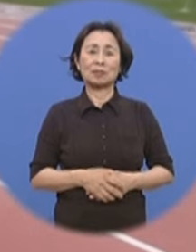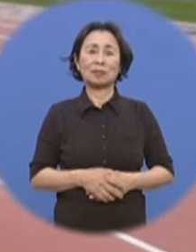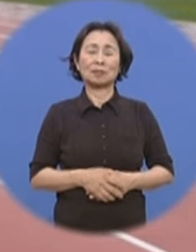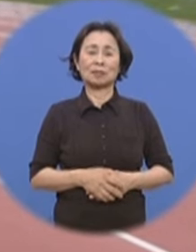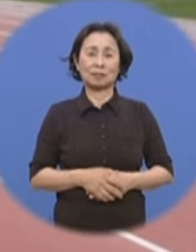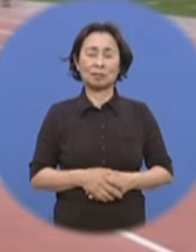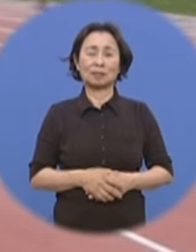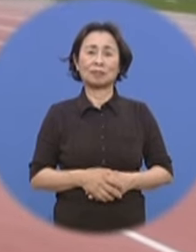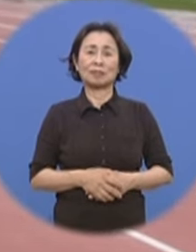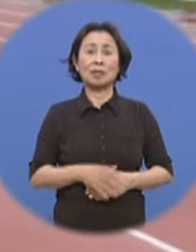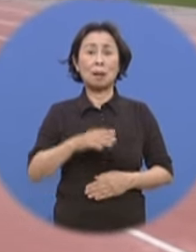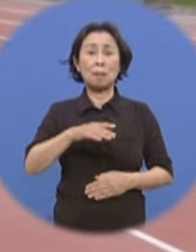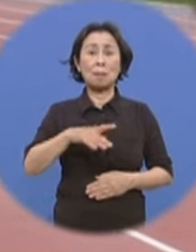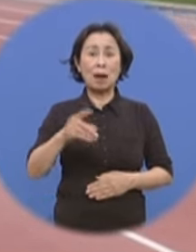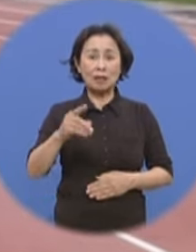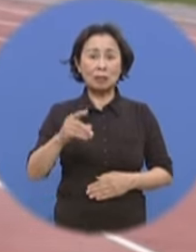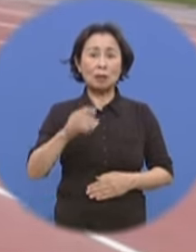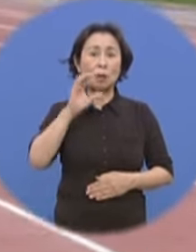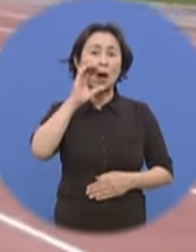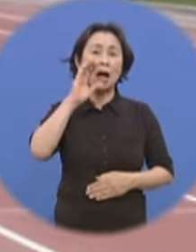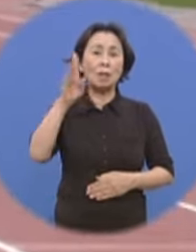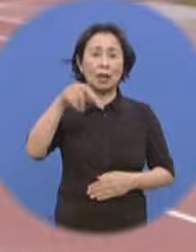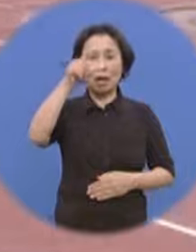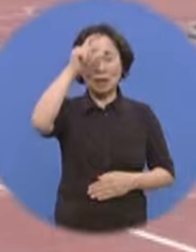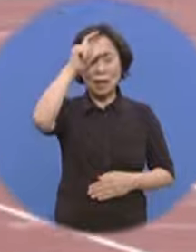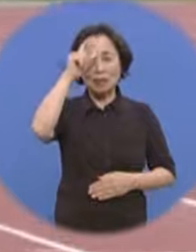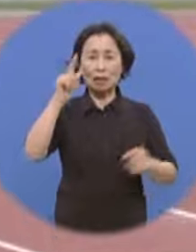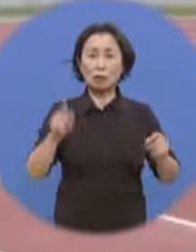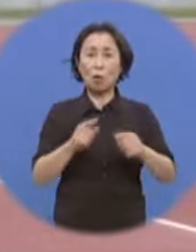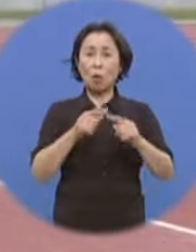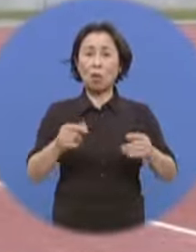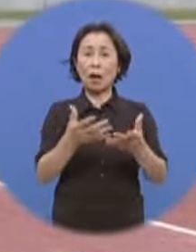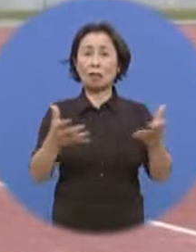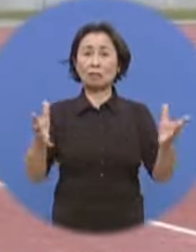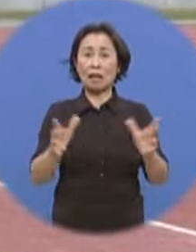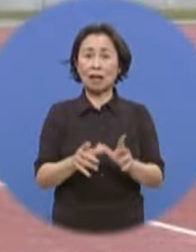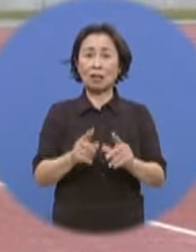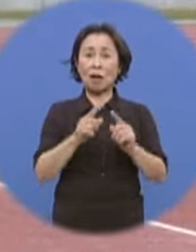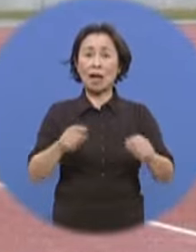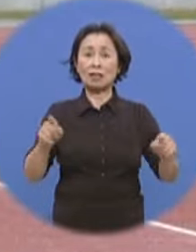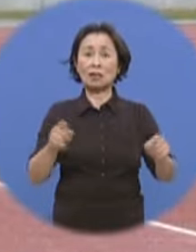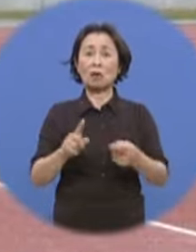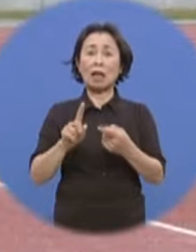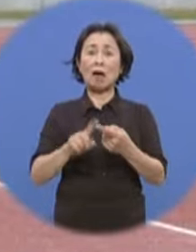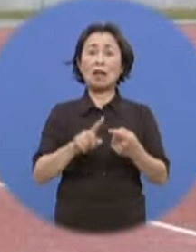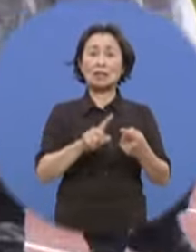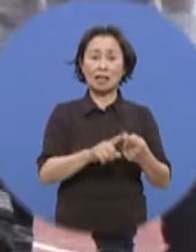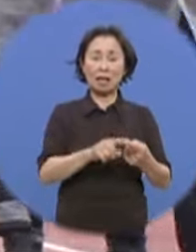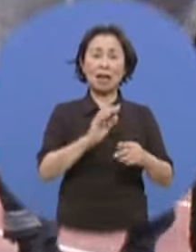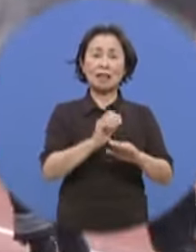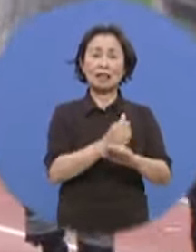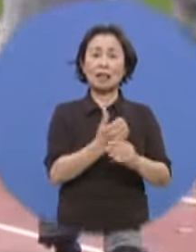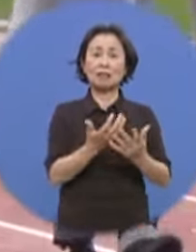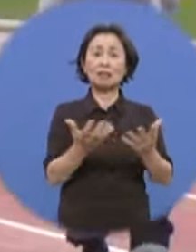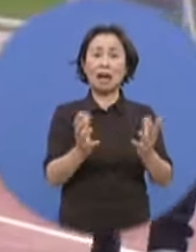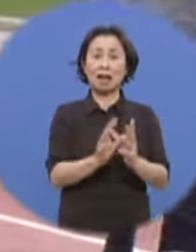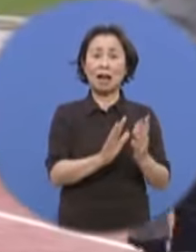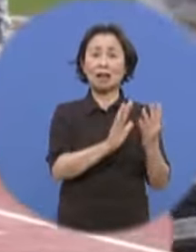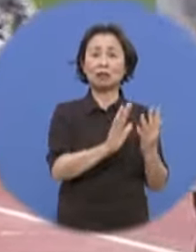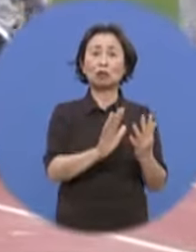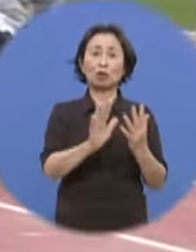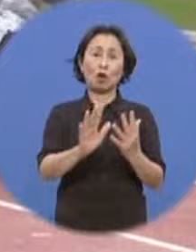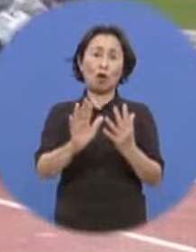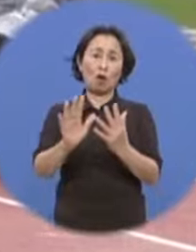開会式ではまず和歌山県警察音楽隊の演奏に合わせて選手団が入場しまし